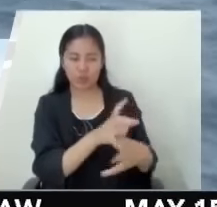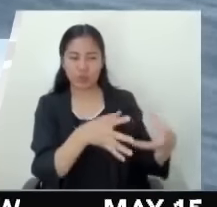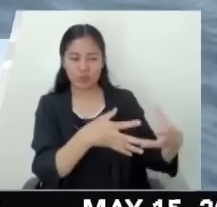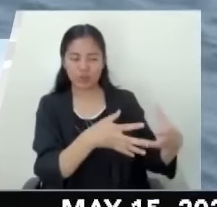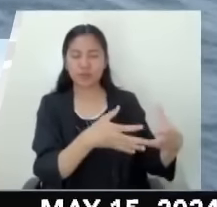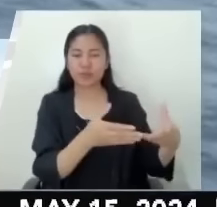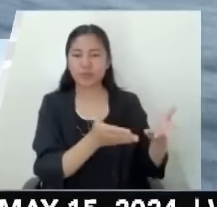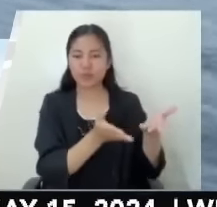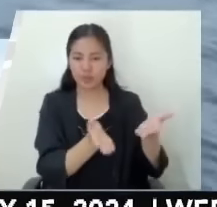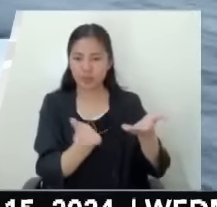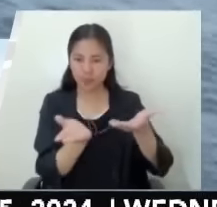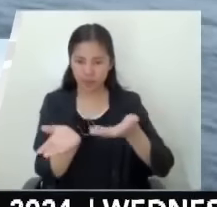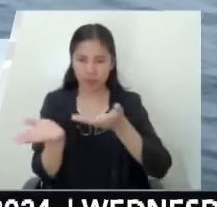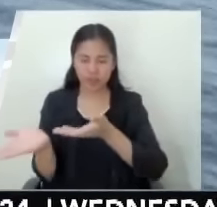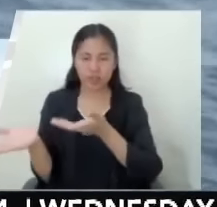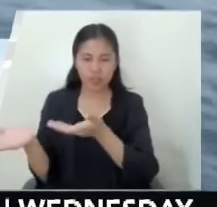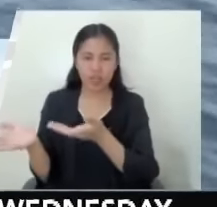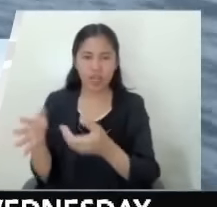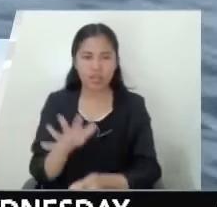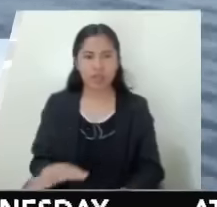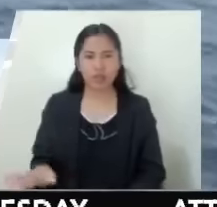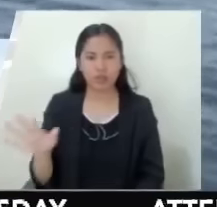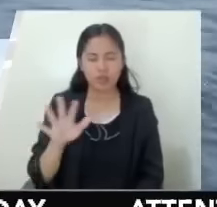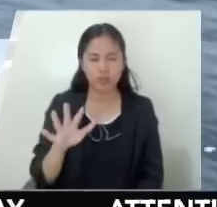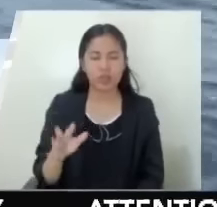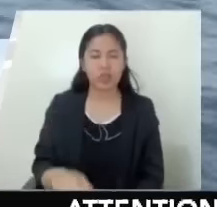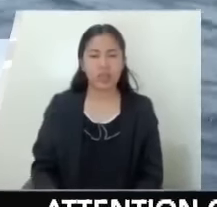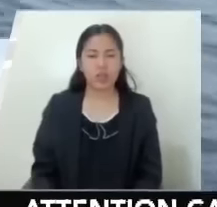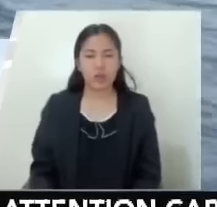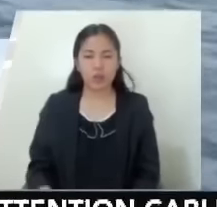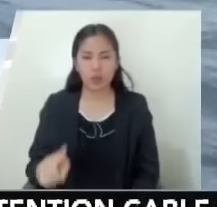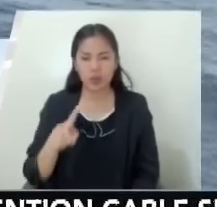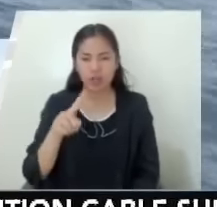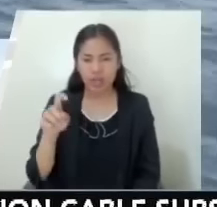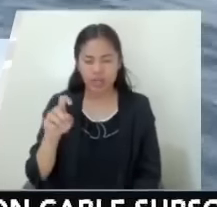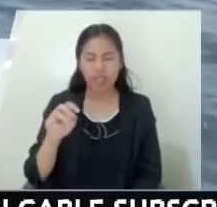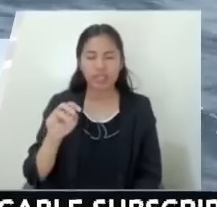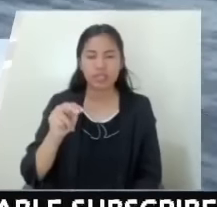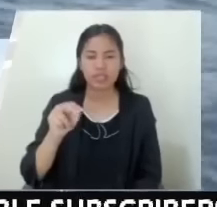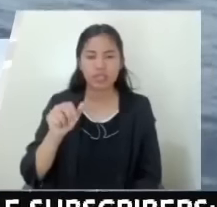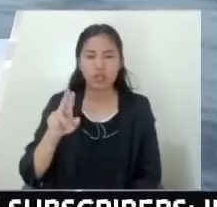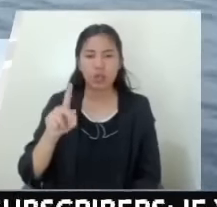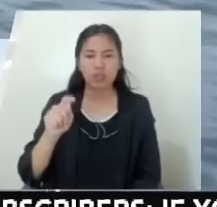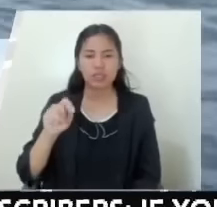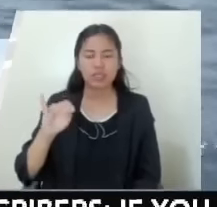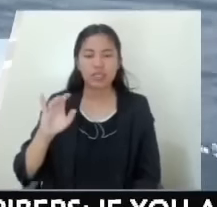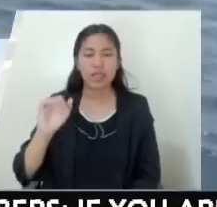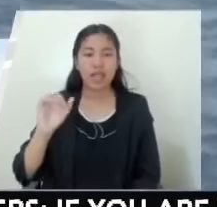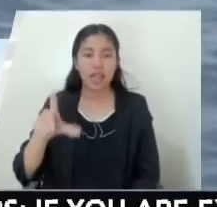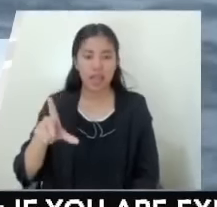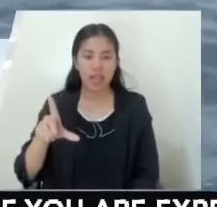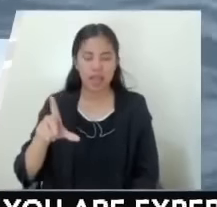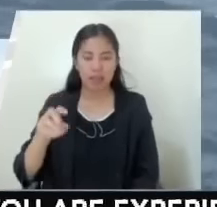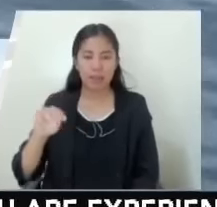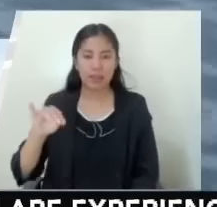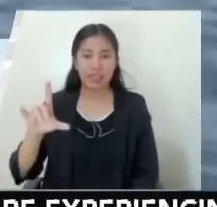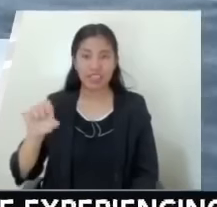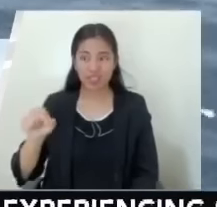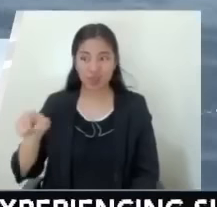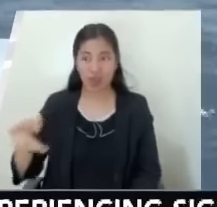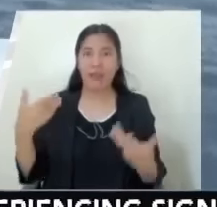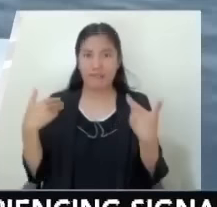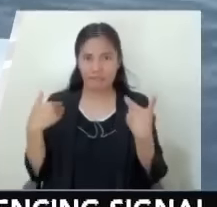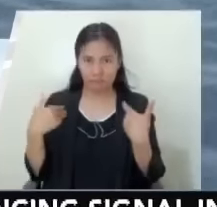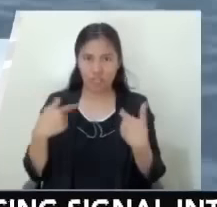or more than 100 nautical miles naman sa Scarborough kung nasaan ang puwersa ng China. Ngayon, Rafi,